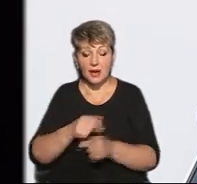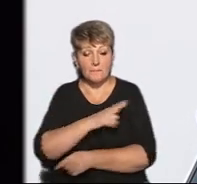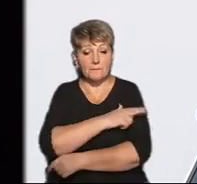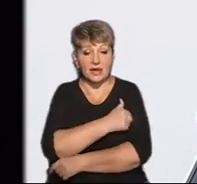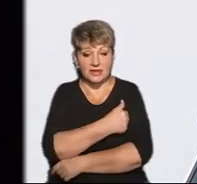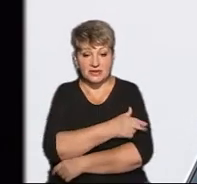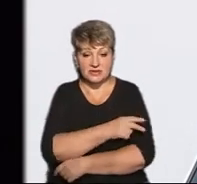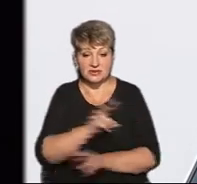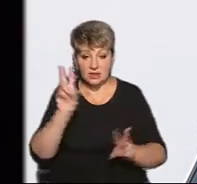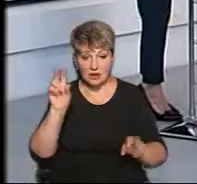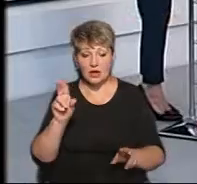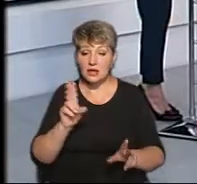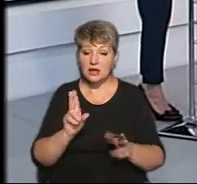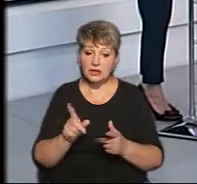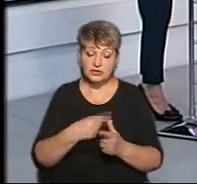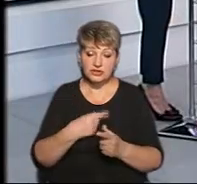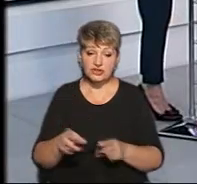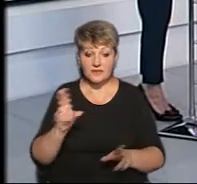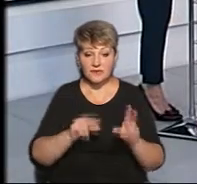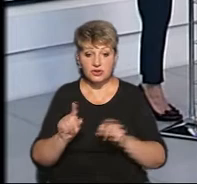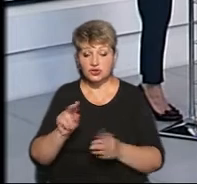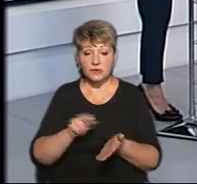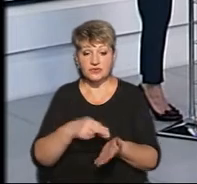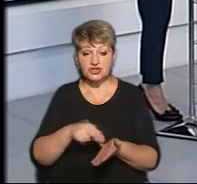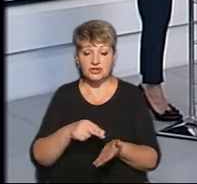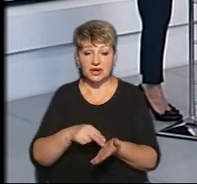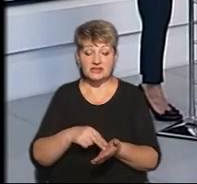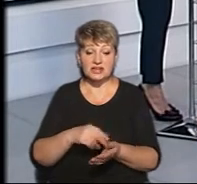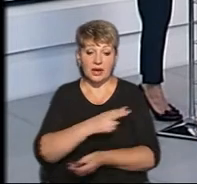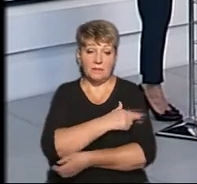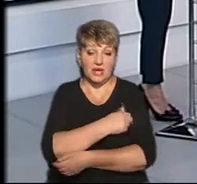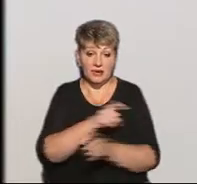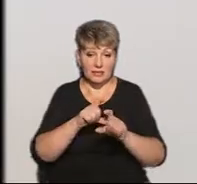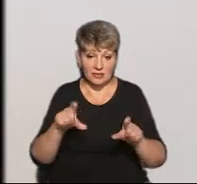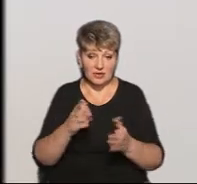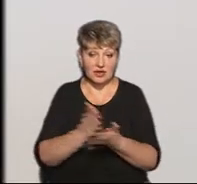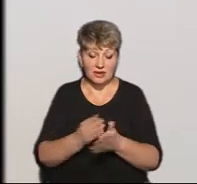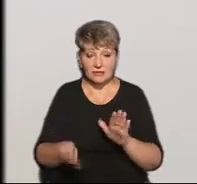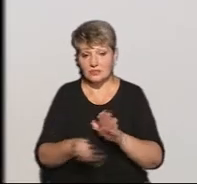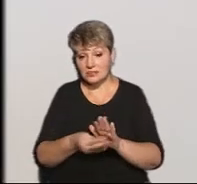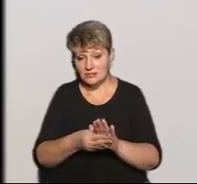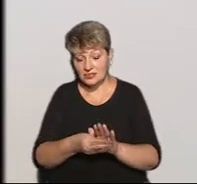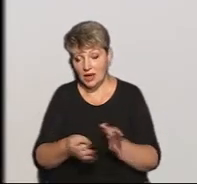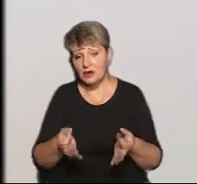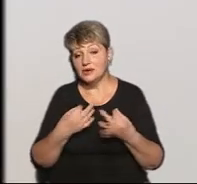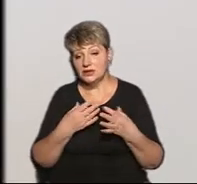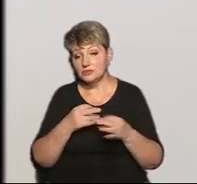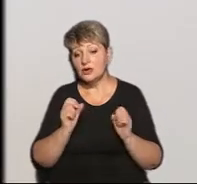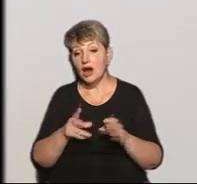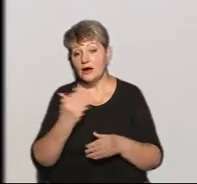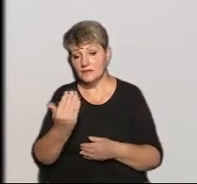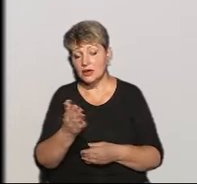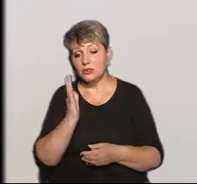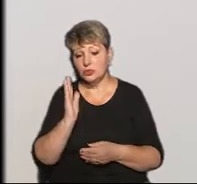медицина. Чи вважаєте, що в черкаських медичних закладах є хабарництво? І скажіть, як будете боротися із хабарництвом, якщо так